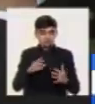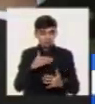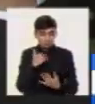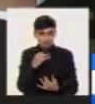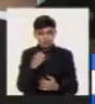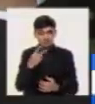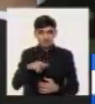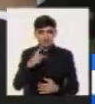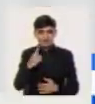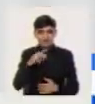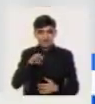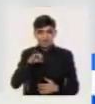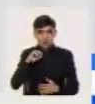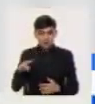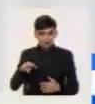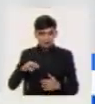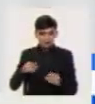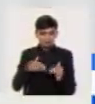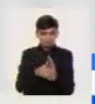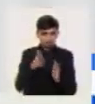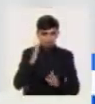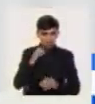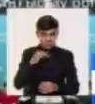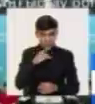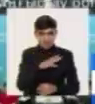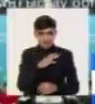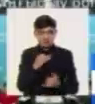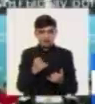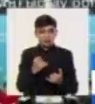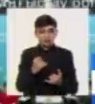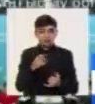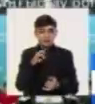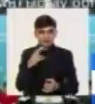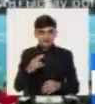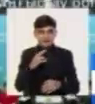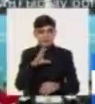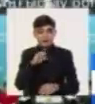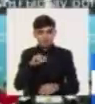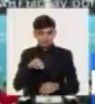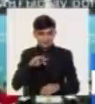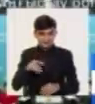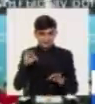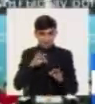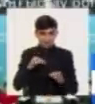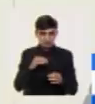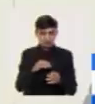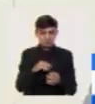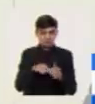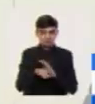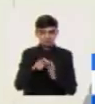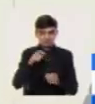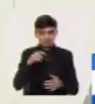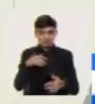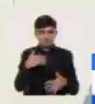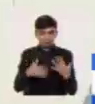теңге қаражат қарастыратындықтарын қазірден айтып жатыр. Десе де интервенциясыз ұлттық валюта тым құнсызданып кетуі ықтимал дейді сарапшы.